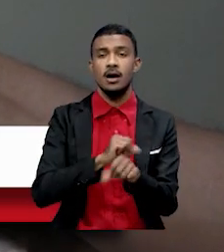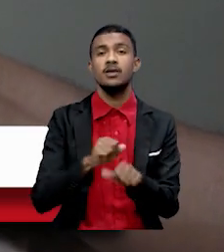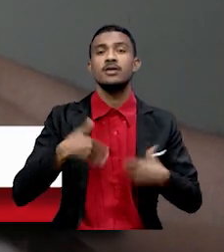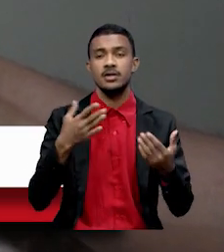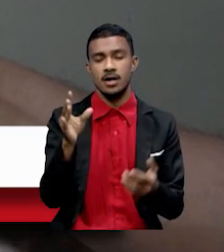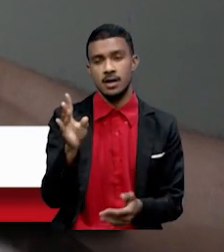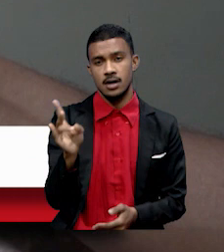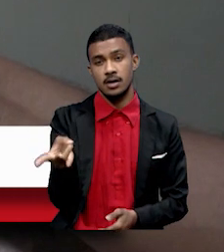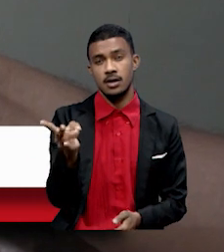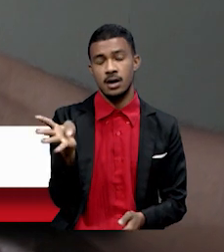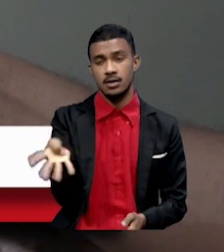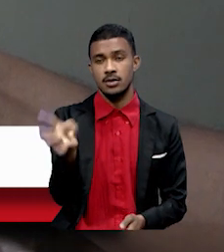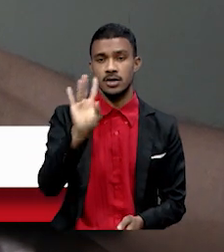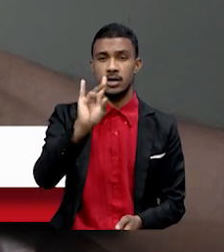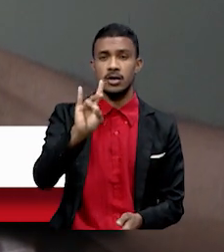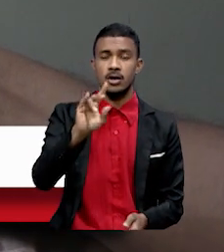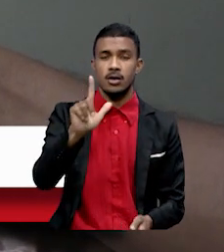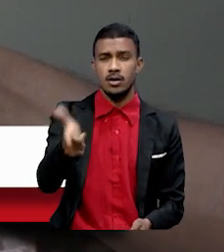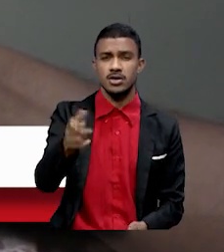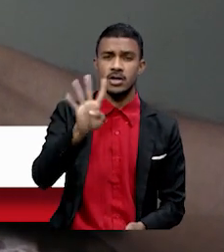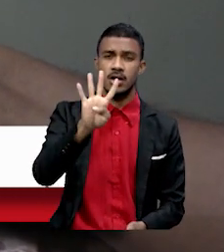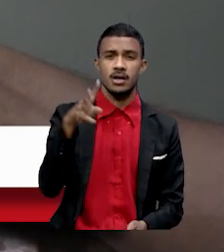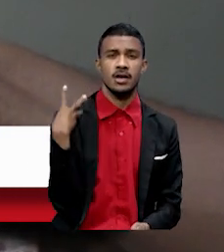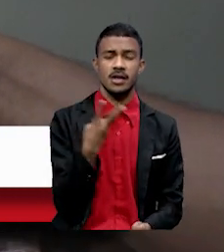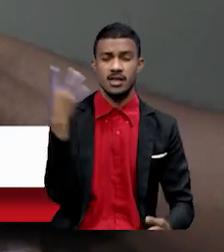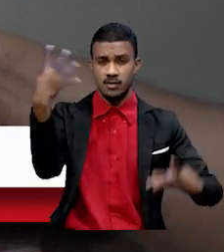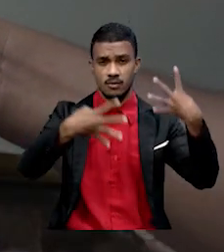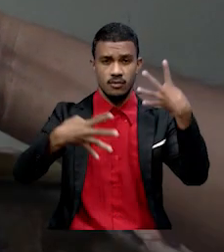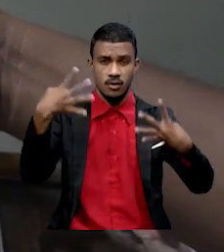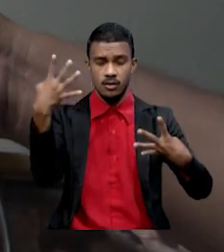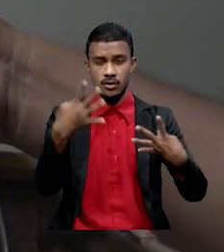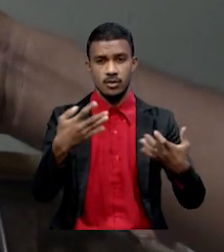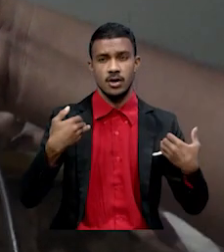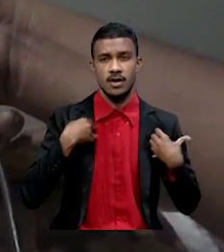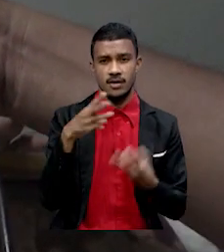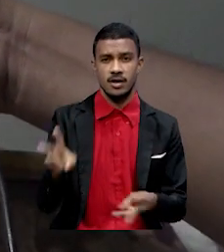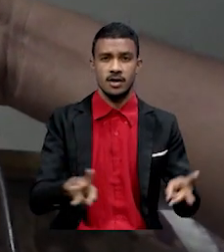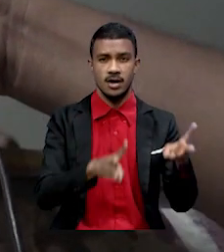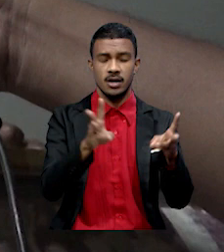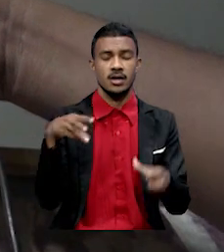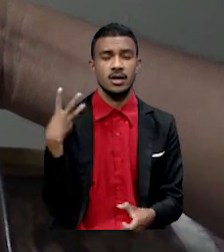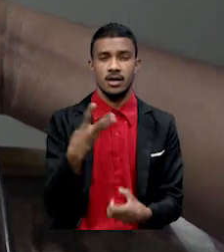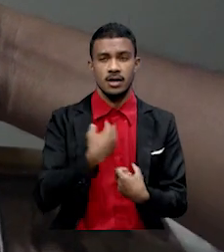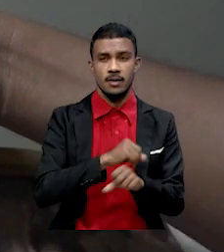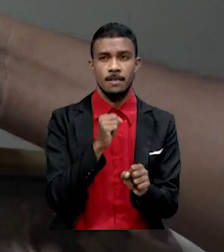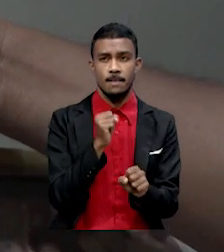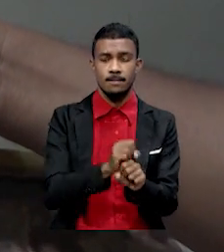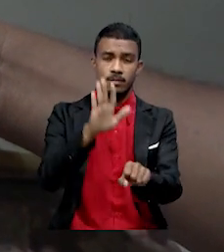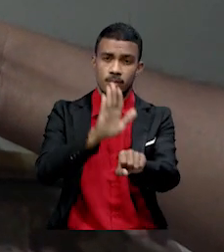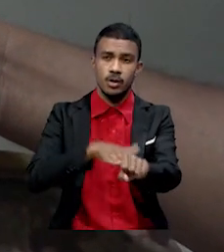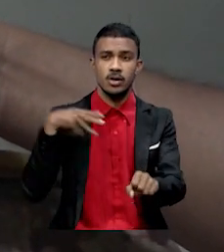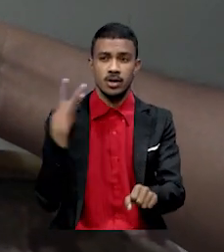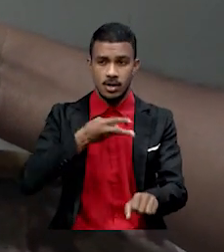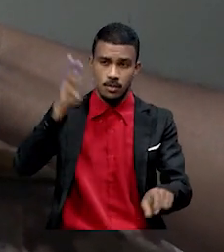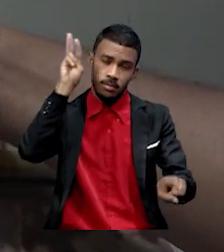kan. Ruan nu resing hati kita, funu, ya nara kita kopera, kita bolu kita ni ani mau